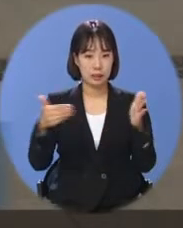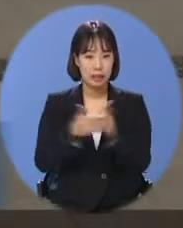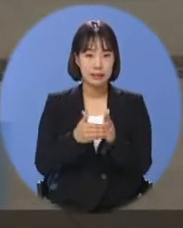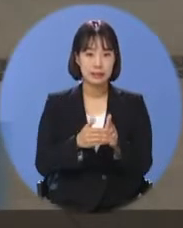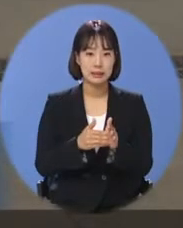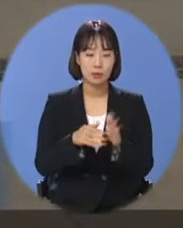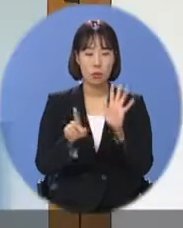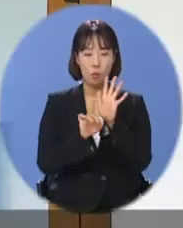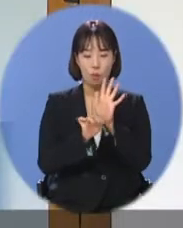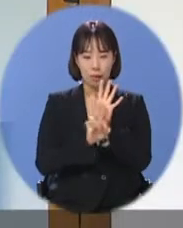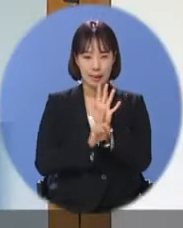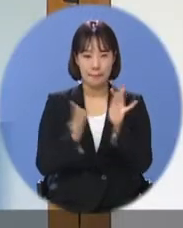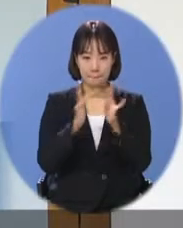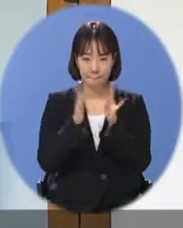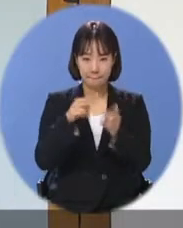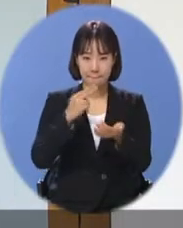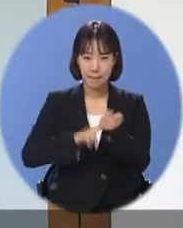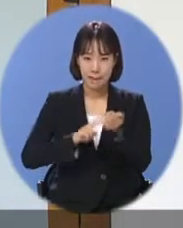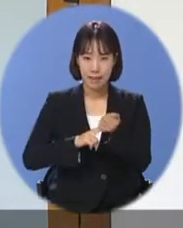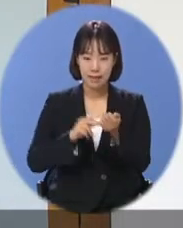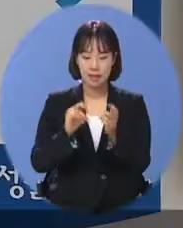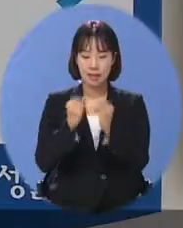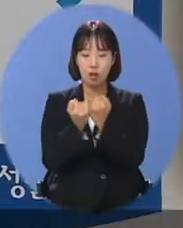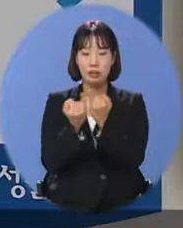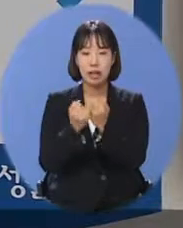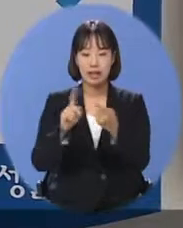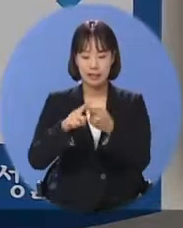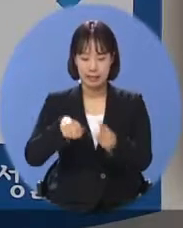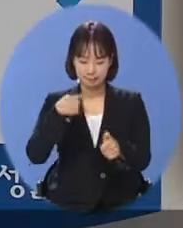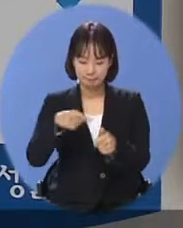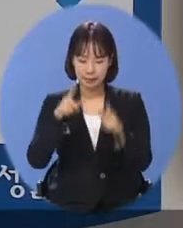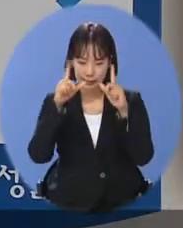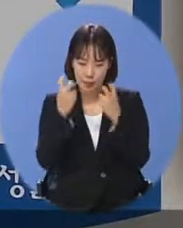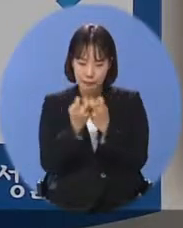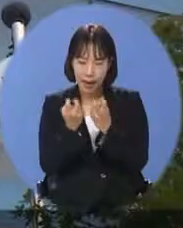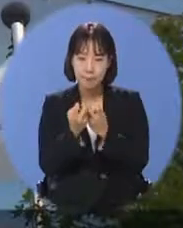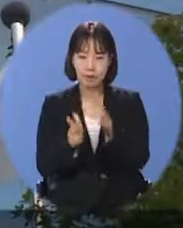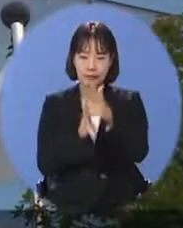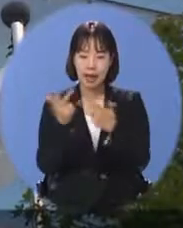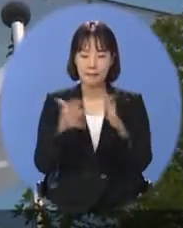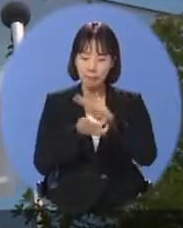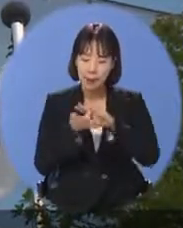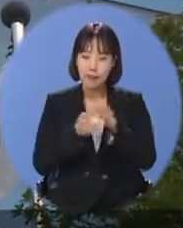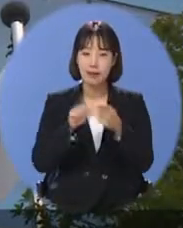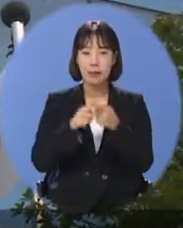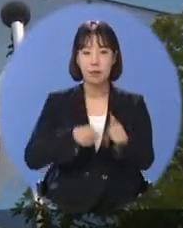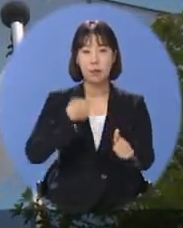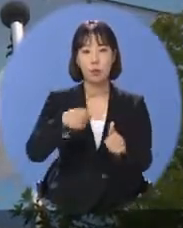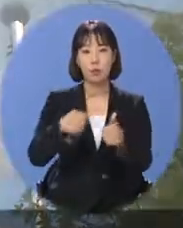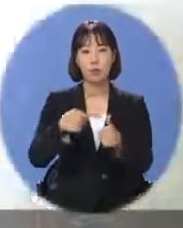열어 여성 창업자들에게 스마트폰을 활용한 사진 촬영 기법과 사업화 전략 등을 안내할